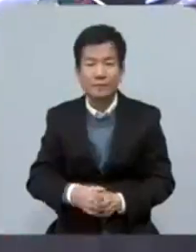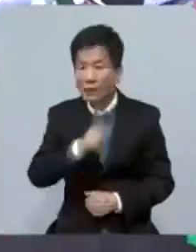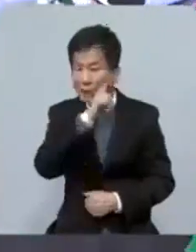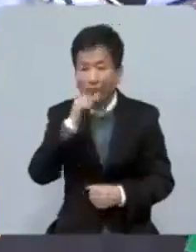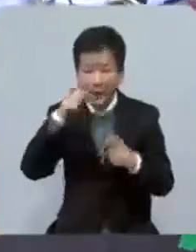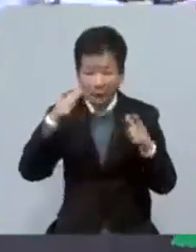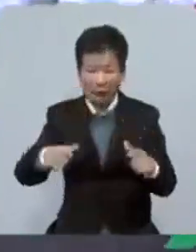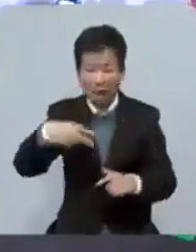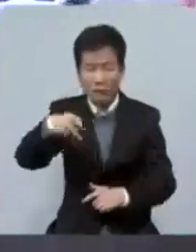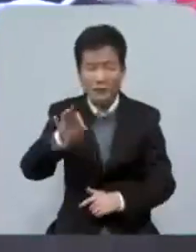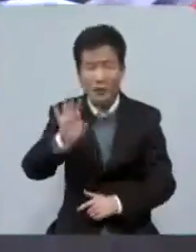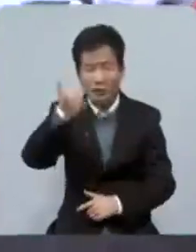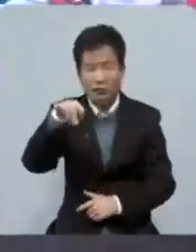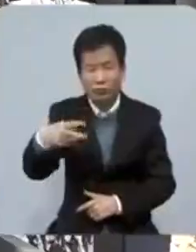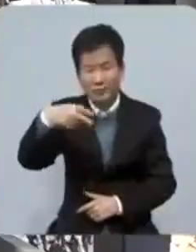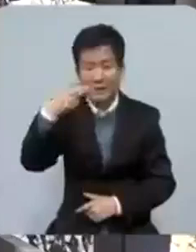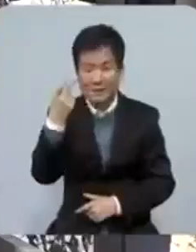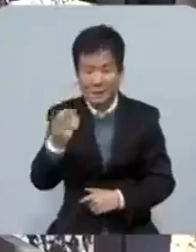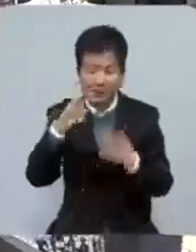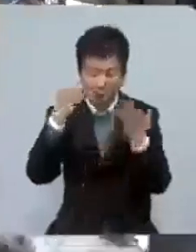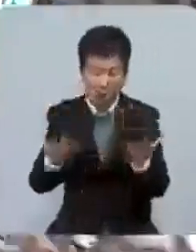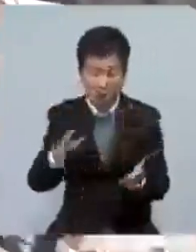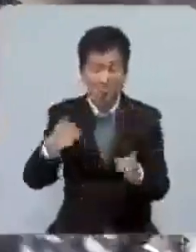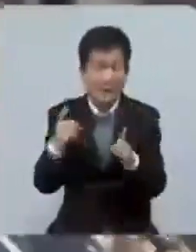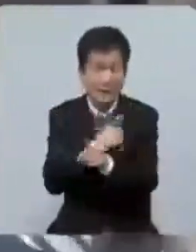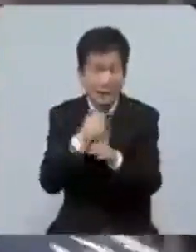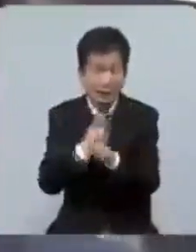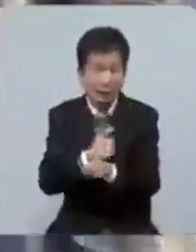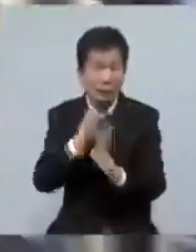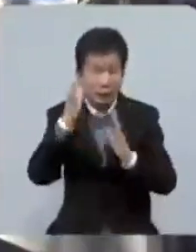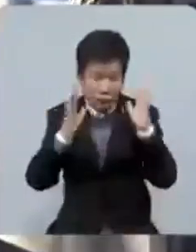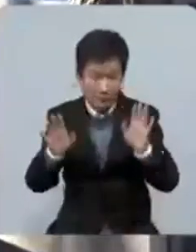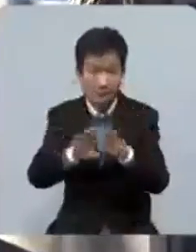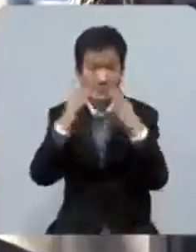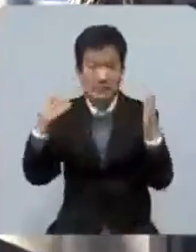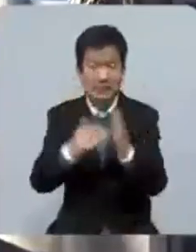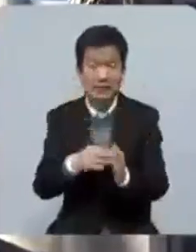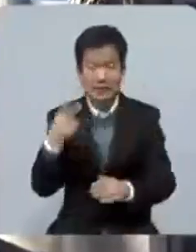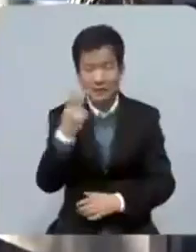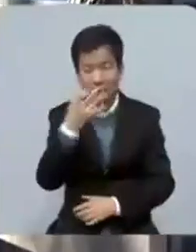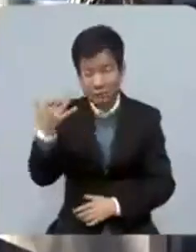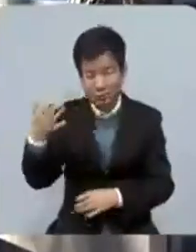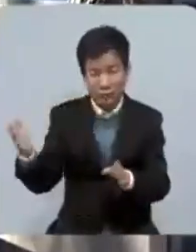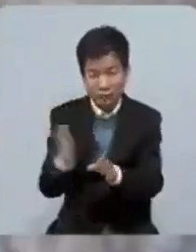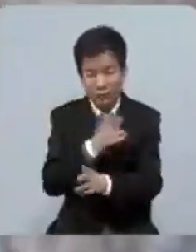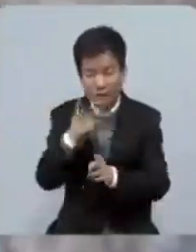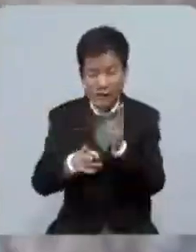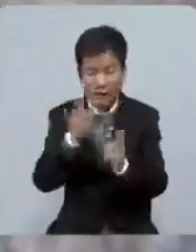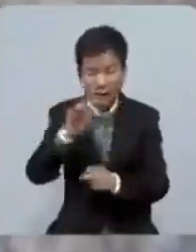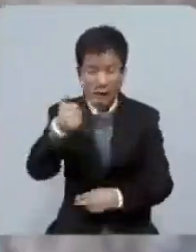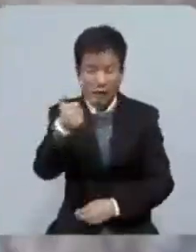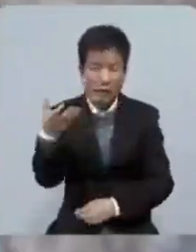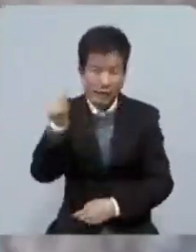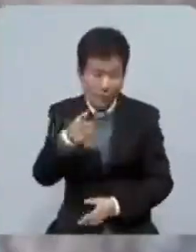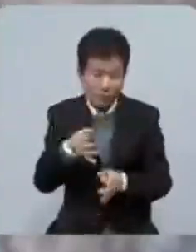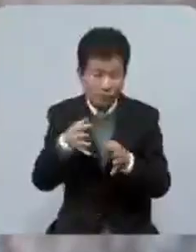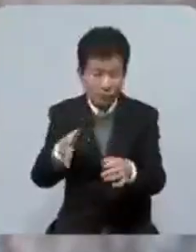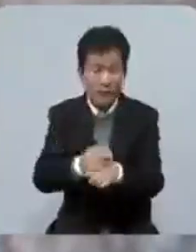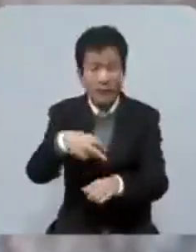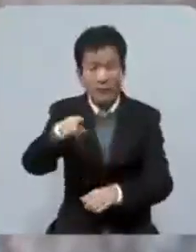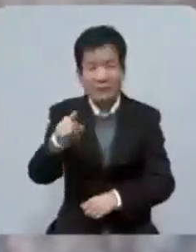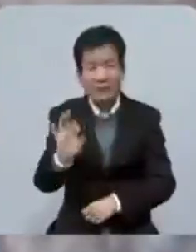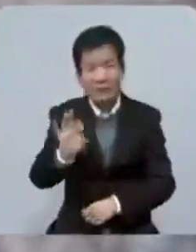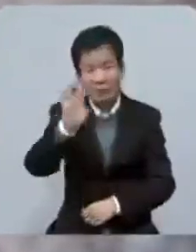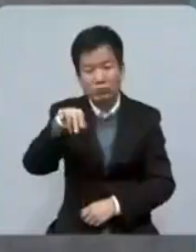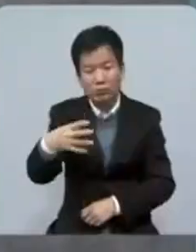괴산군이 성불산 산림휴양단지에 치유의 숲을 개장했습니다. 2019년부터 사업비 50억 원이 투입된 성불산